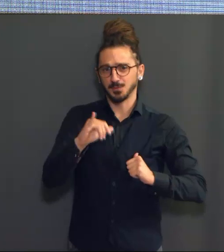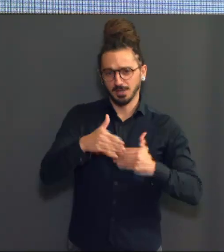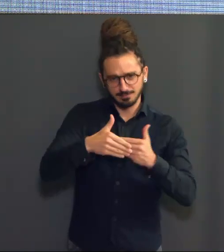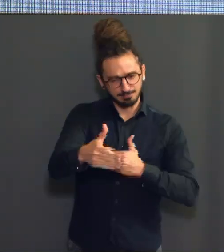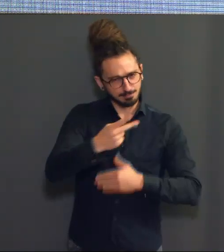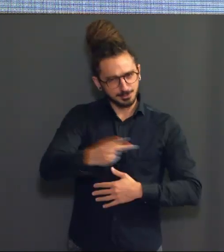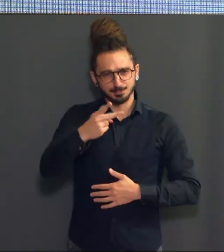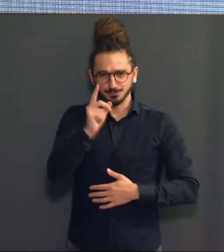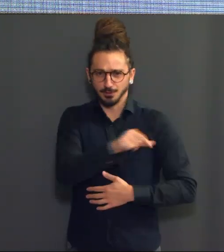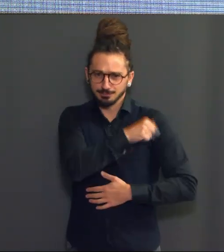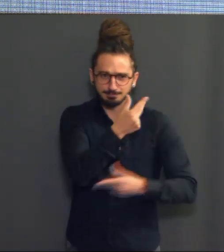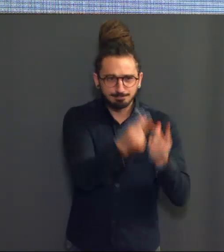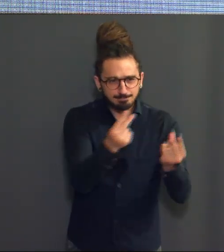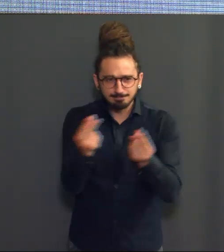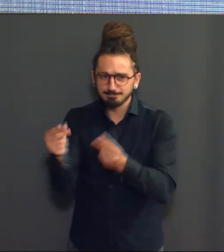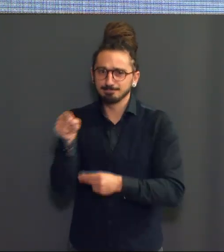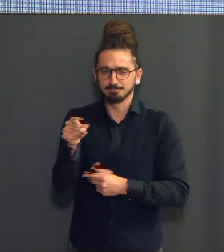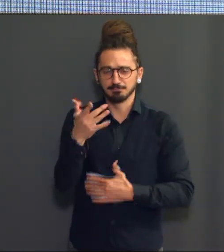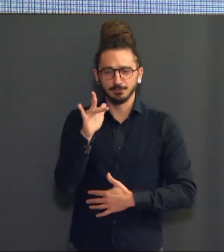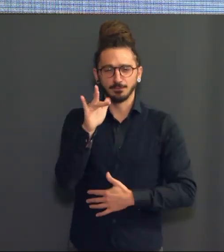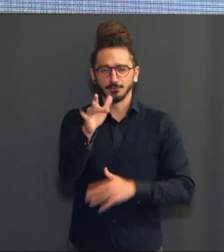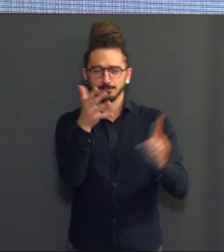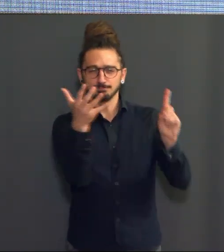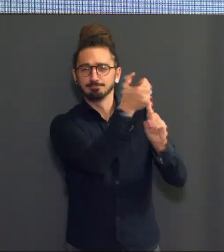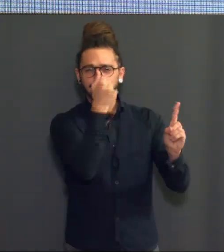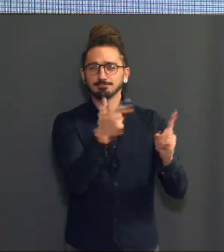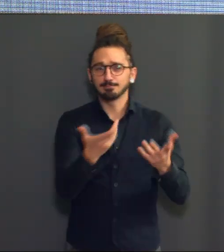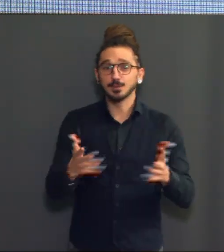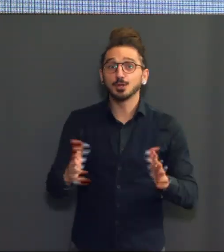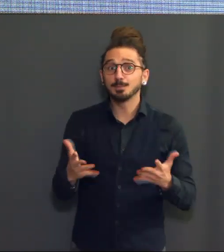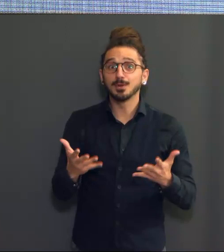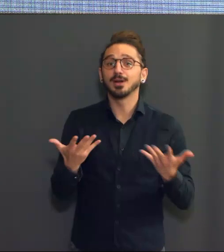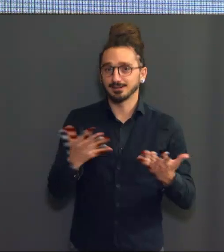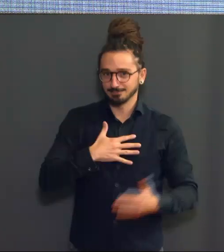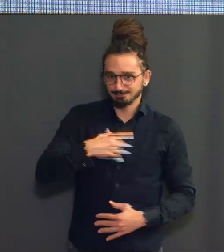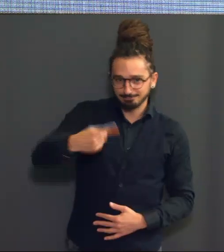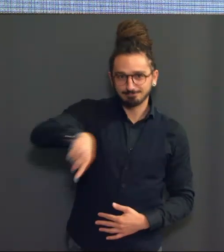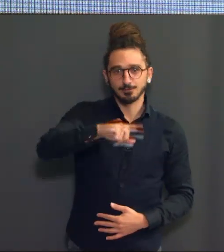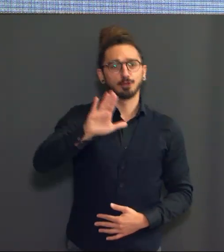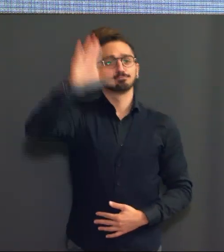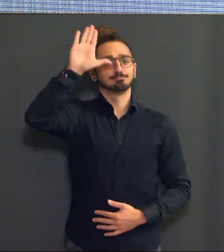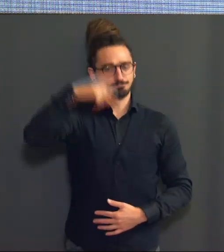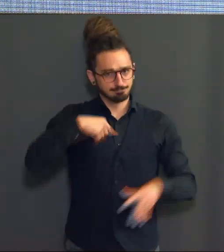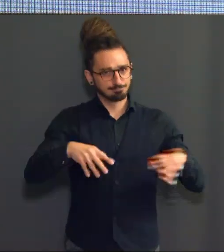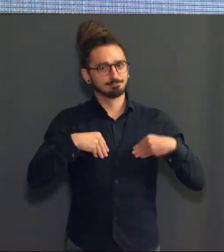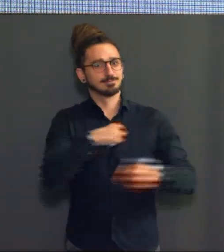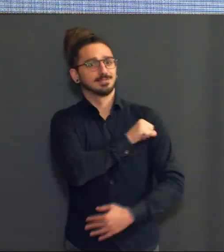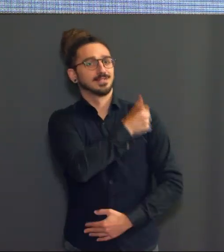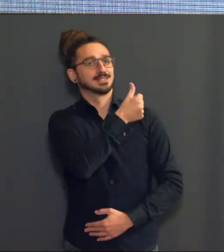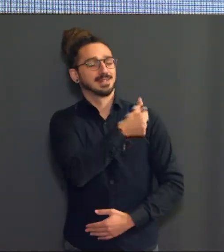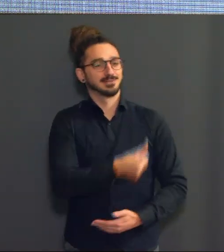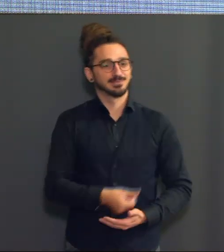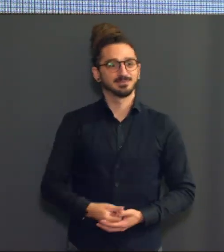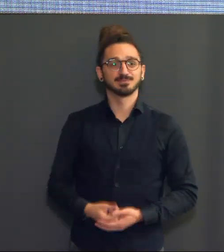parviendrons si nous nous faisons tous vacciner. Pourtant, certaines personnes